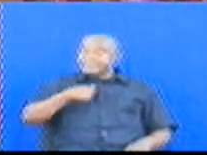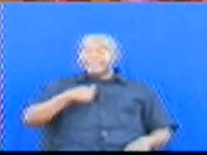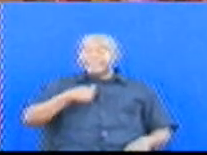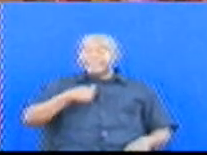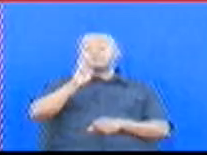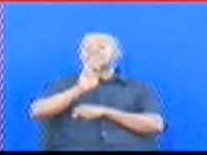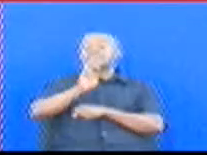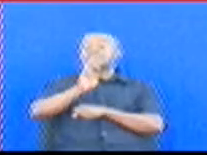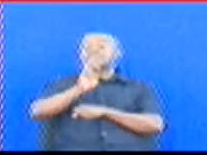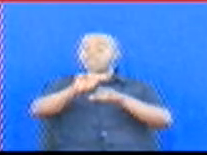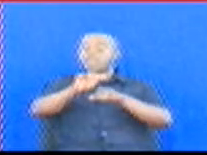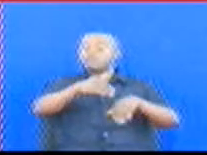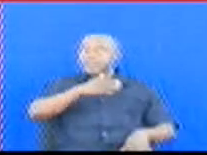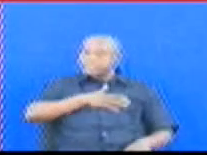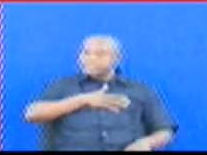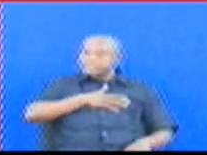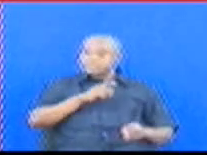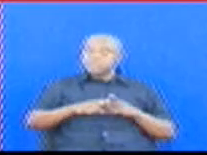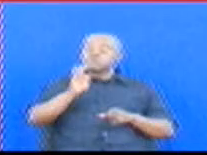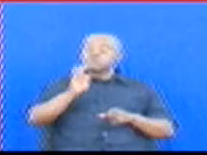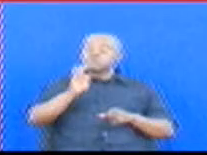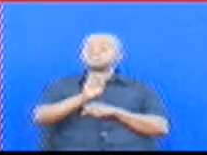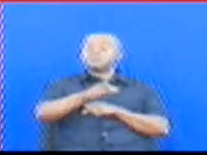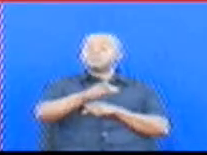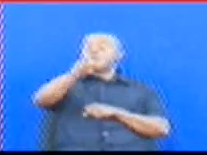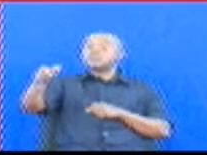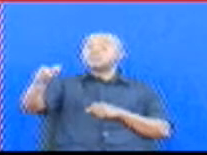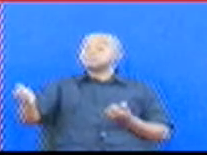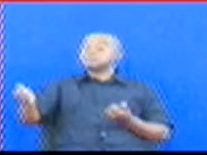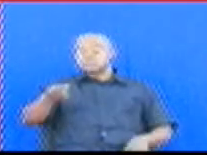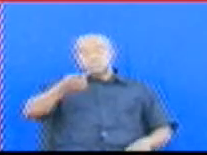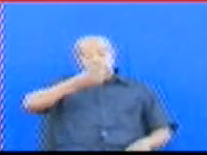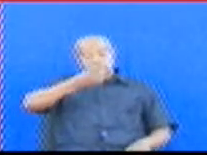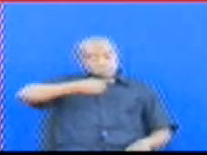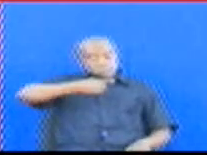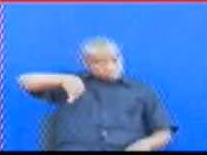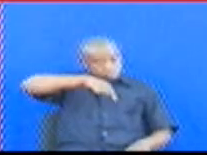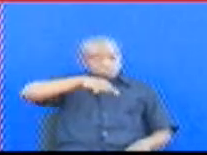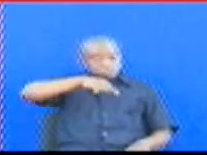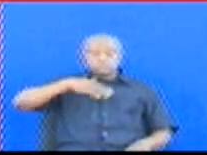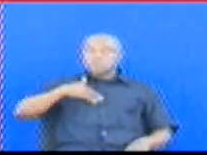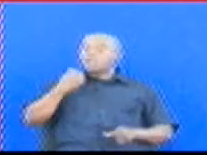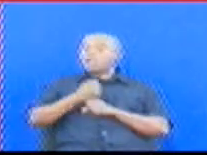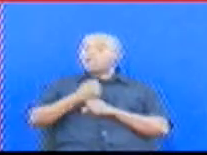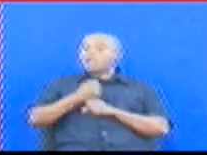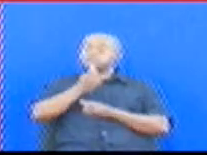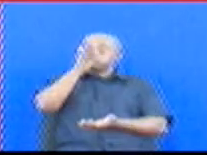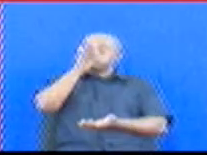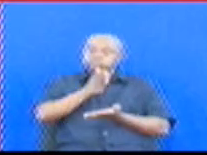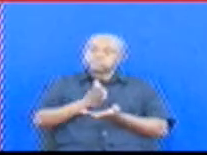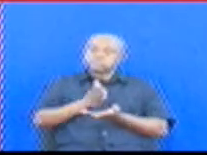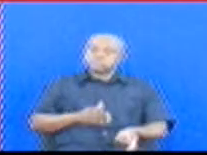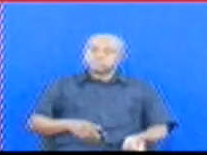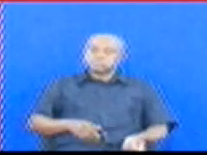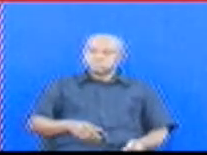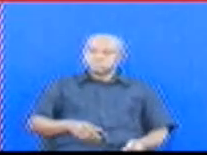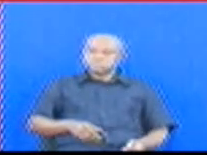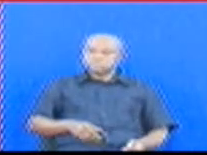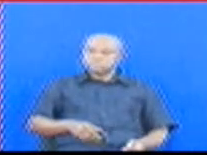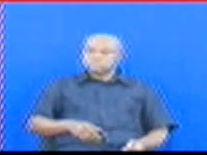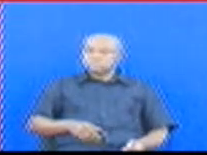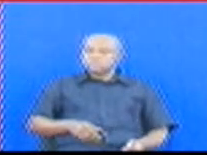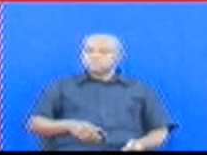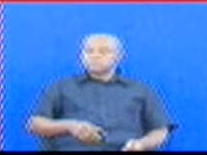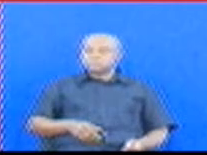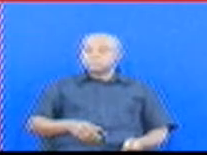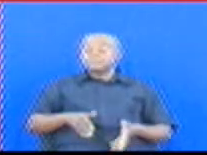letu, tunawasimamia wananchi, na sisi wa bunge tunataka kufanya kazi tukiwa effective. Ikiwa Mheshimiwa Naibu Spika, naomba